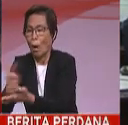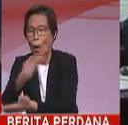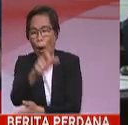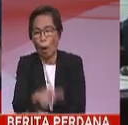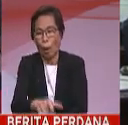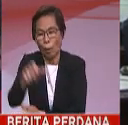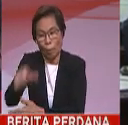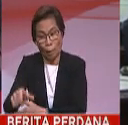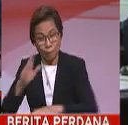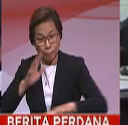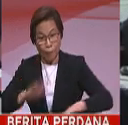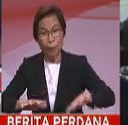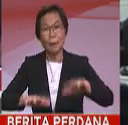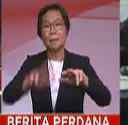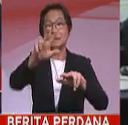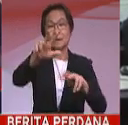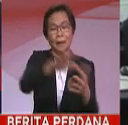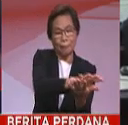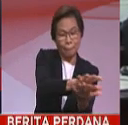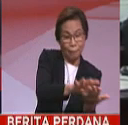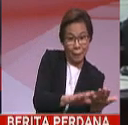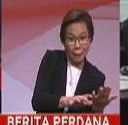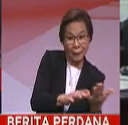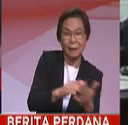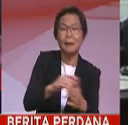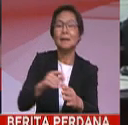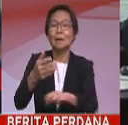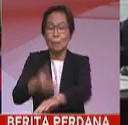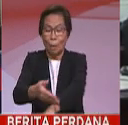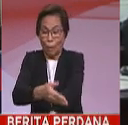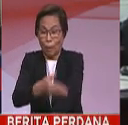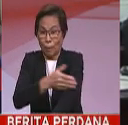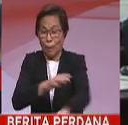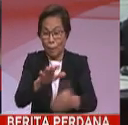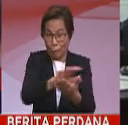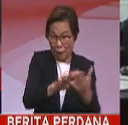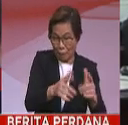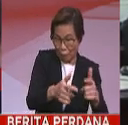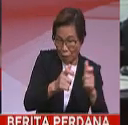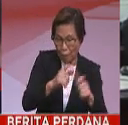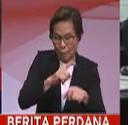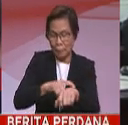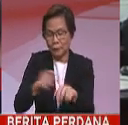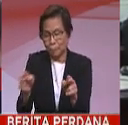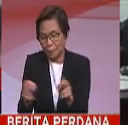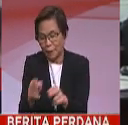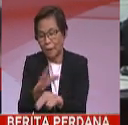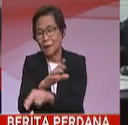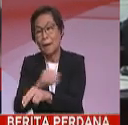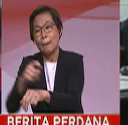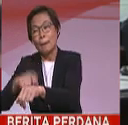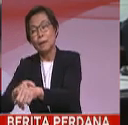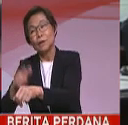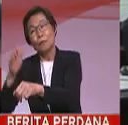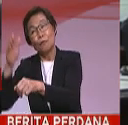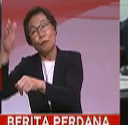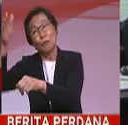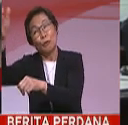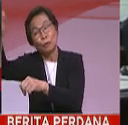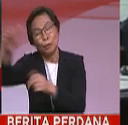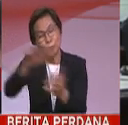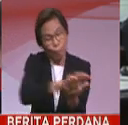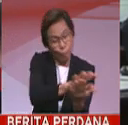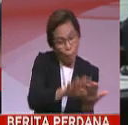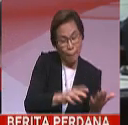terjejas. Dan kini tiga pelan tindakan pemulihan merangkumi pelan serta-merta, jangka pendek dan jangka panjang turut dirangka